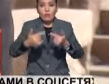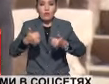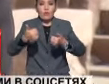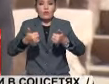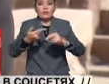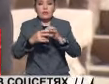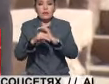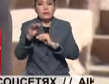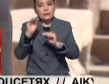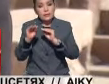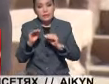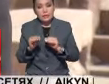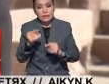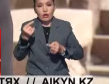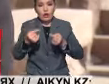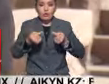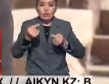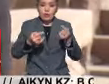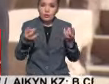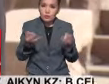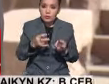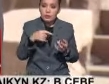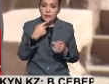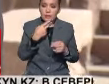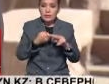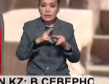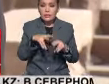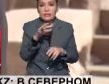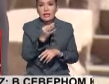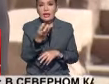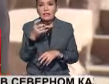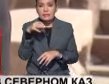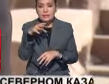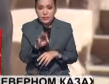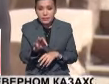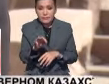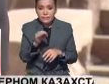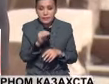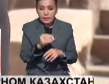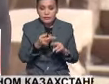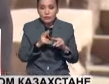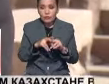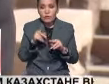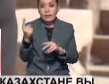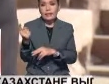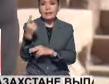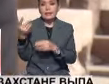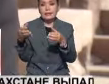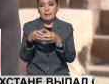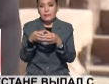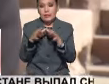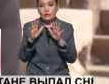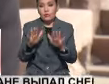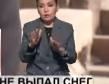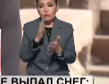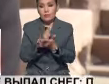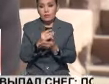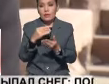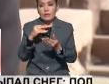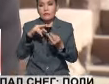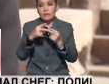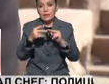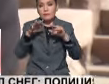необходимо создать конкуренцию, что сервис АСТ являются якобы единственной компанией, которая имеет обменный пункт